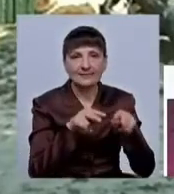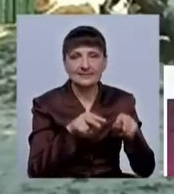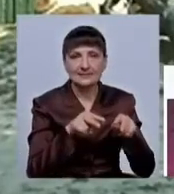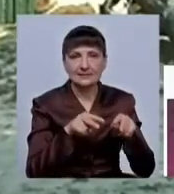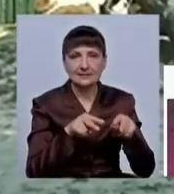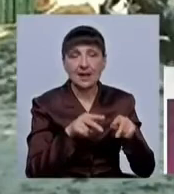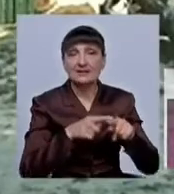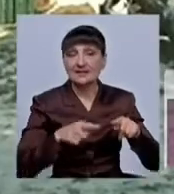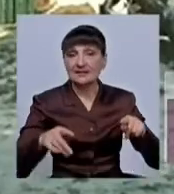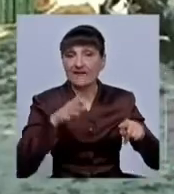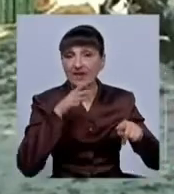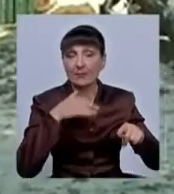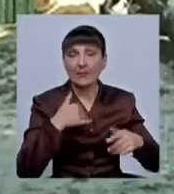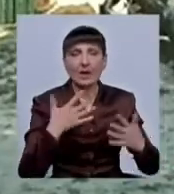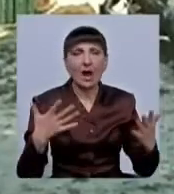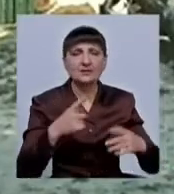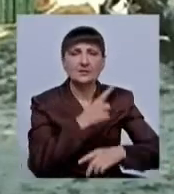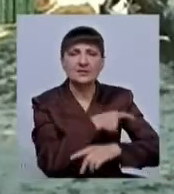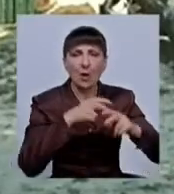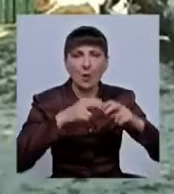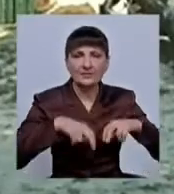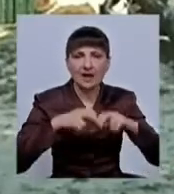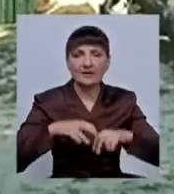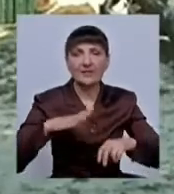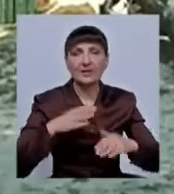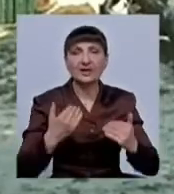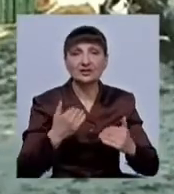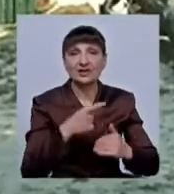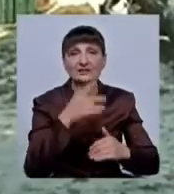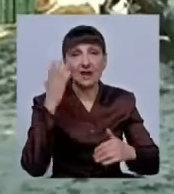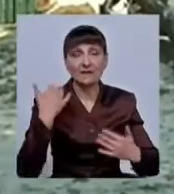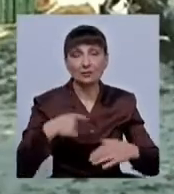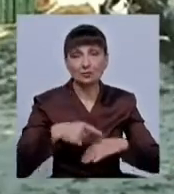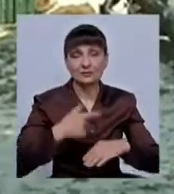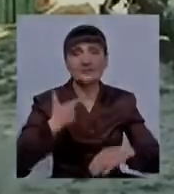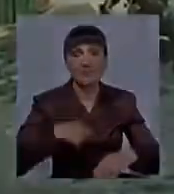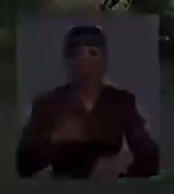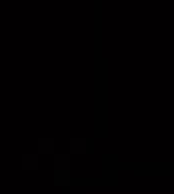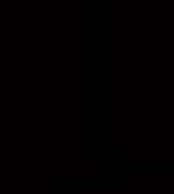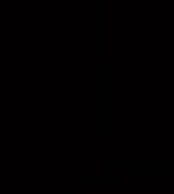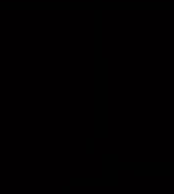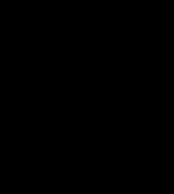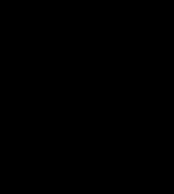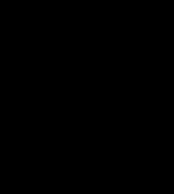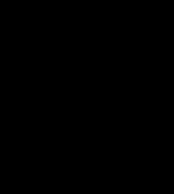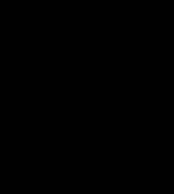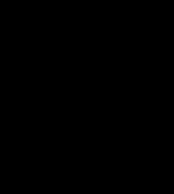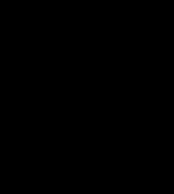стационаре. За это время мы провели медицинское обследование. Сейчас Симба чувствует себя хорошо.